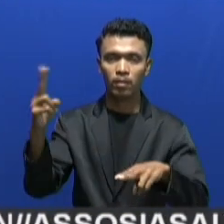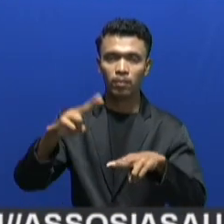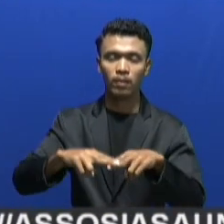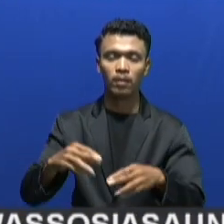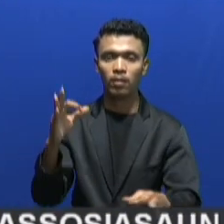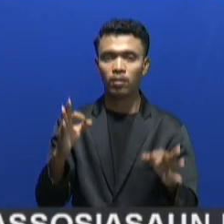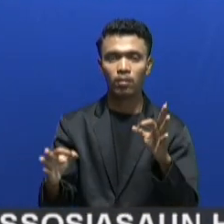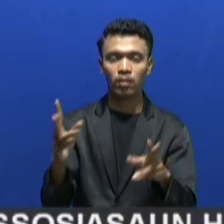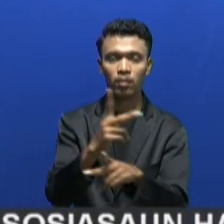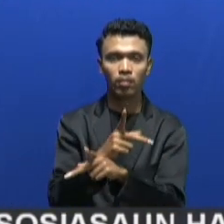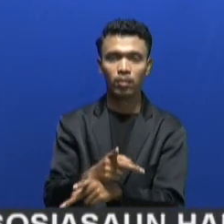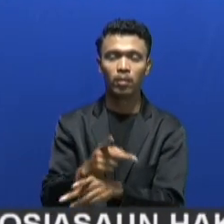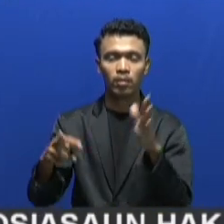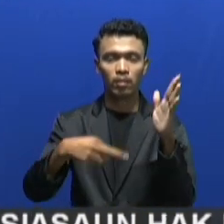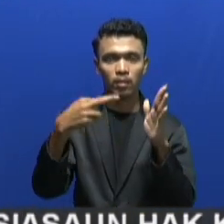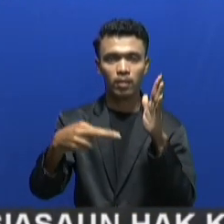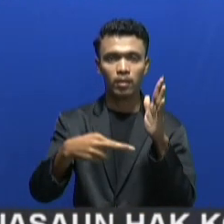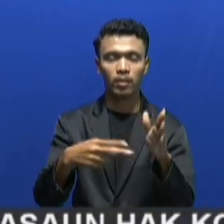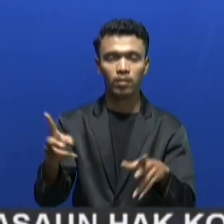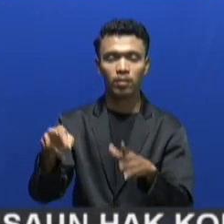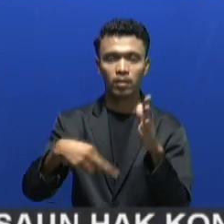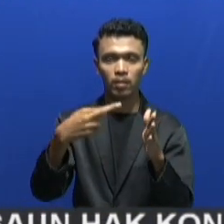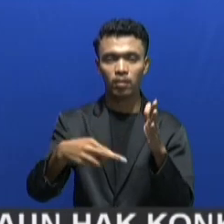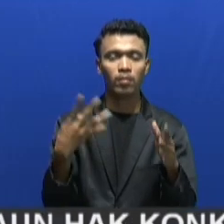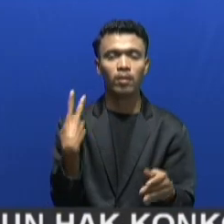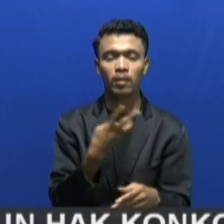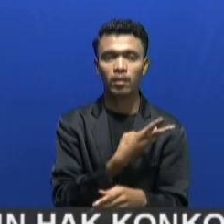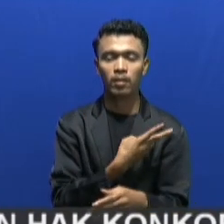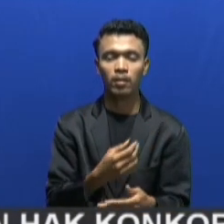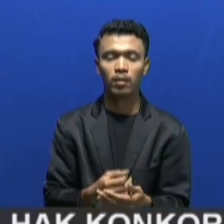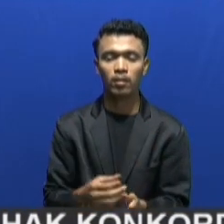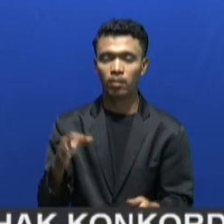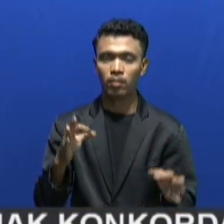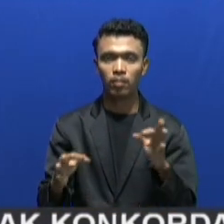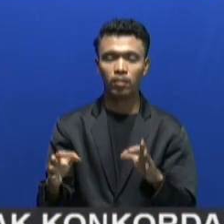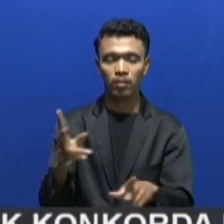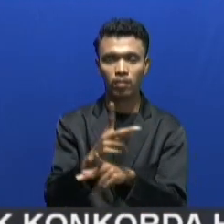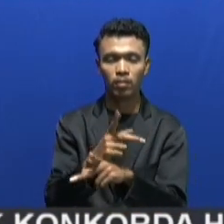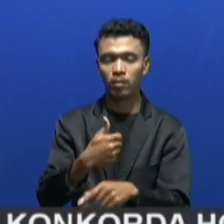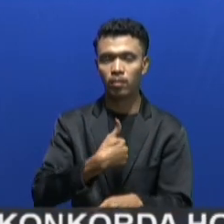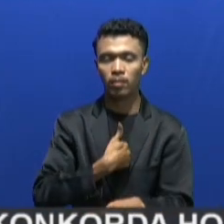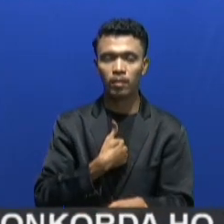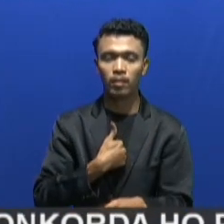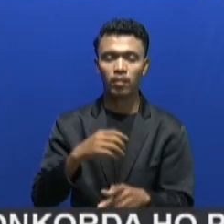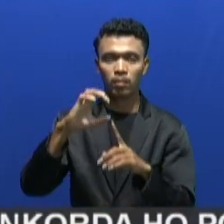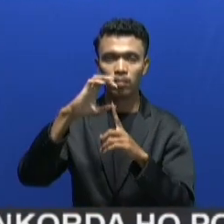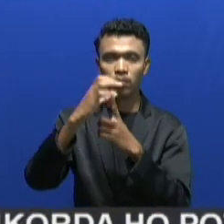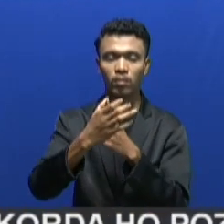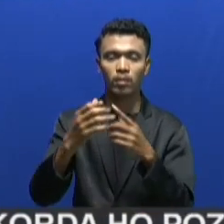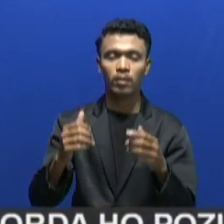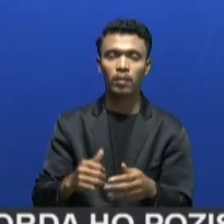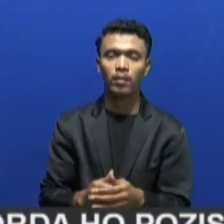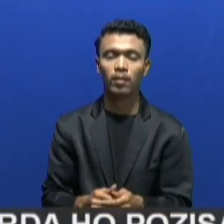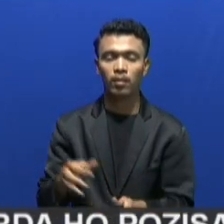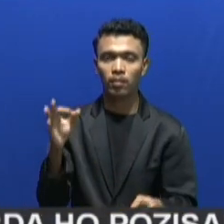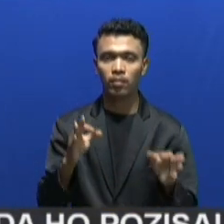konserva regulamen ne para atu regula ita para ita nahalok nebe atu tahalo anto ita arpen ida ne rabanu ne mos ita halai ho kultura